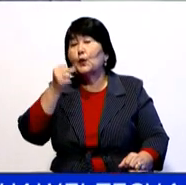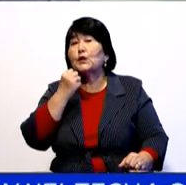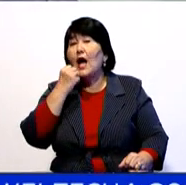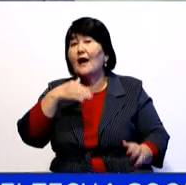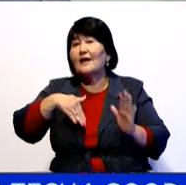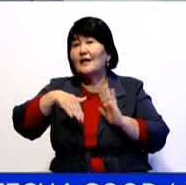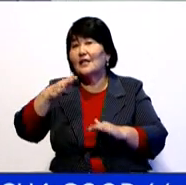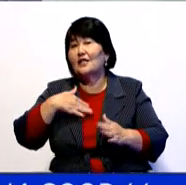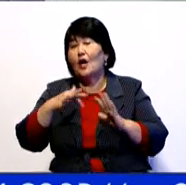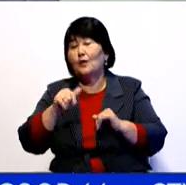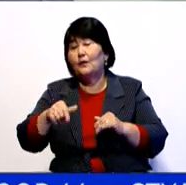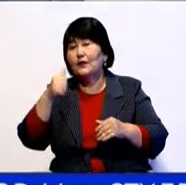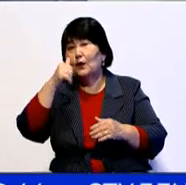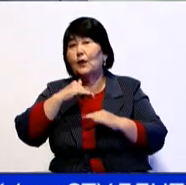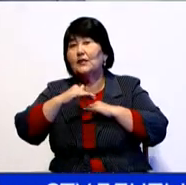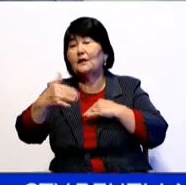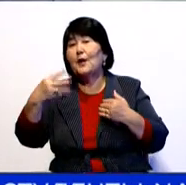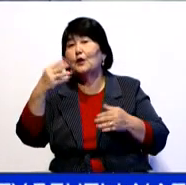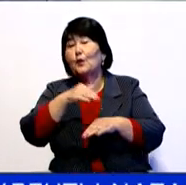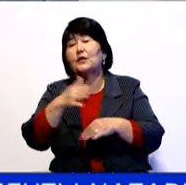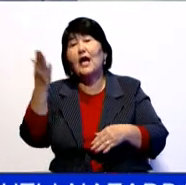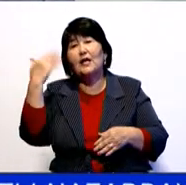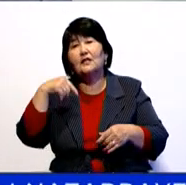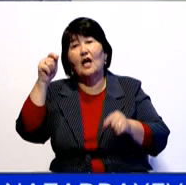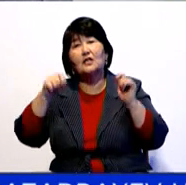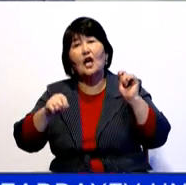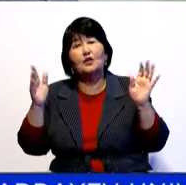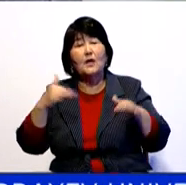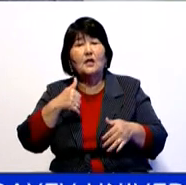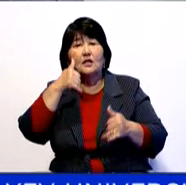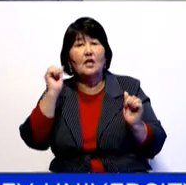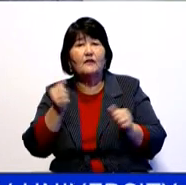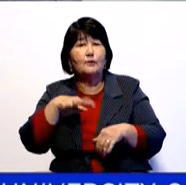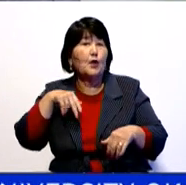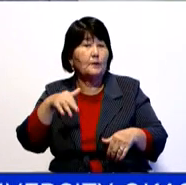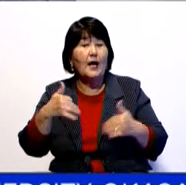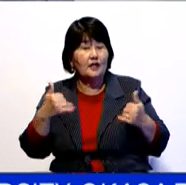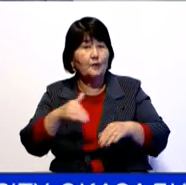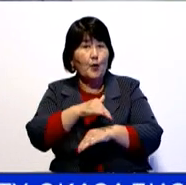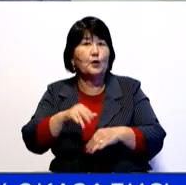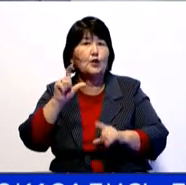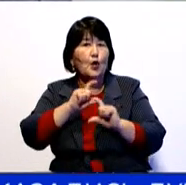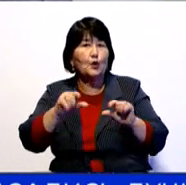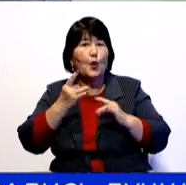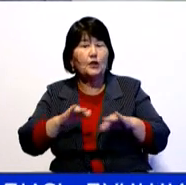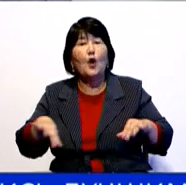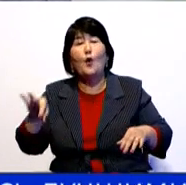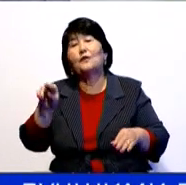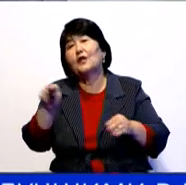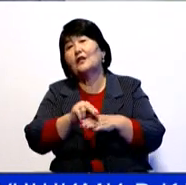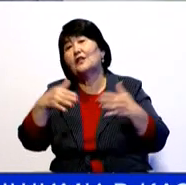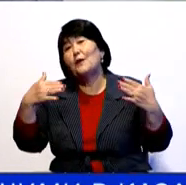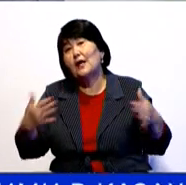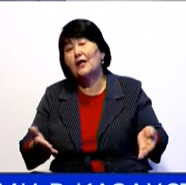наш аул. В этом году заасфальтировано три улицы. Раньше при дождливой погоде невозможно было пройти. Теперь улицы в школу, детсад полностью